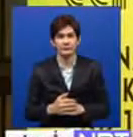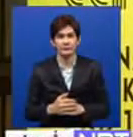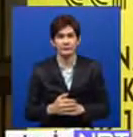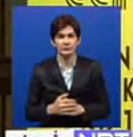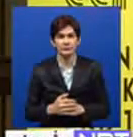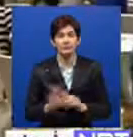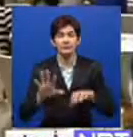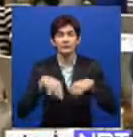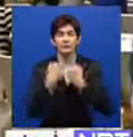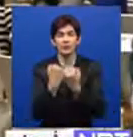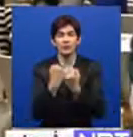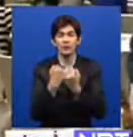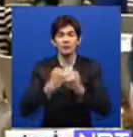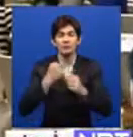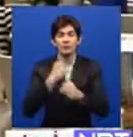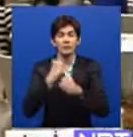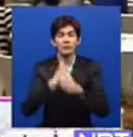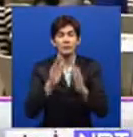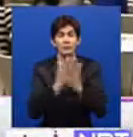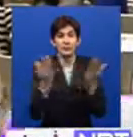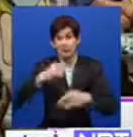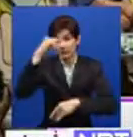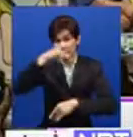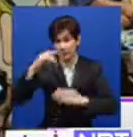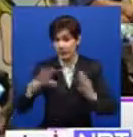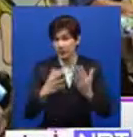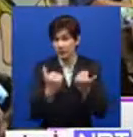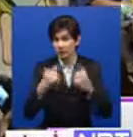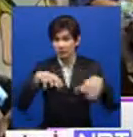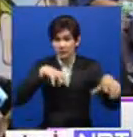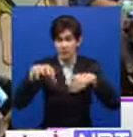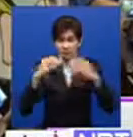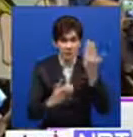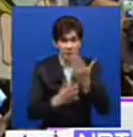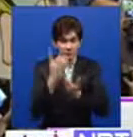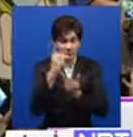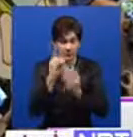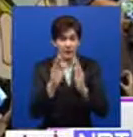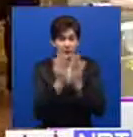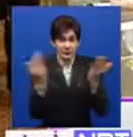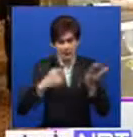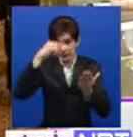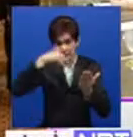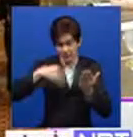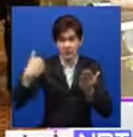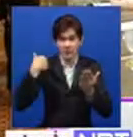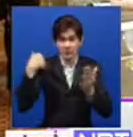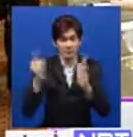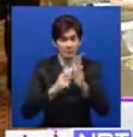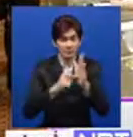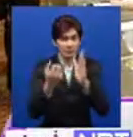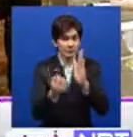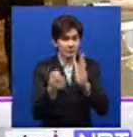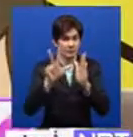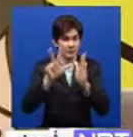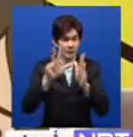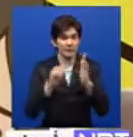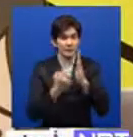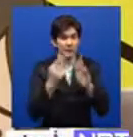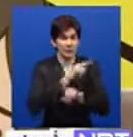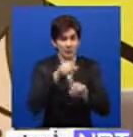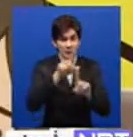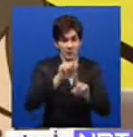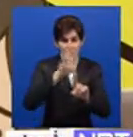สมาคมผู้จัดพิมพ์และผู้จำหน่ายหนังสือแห่งประเทศไทยเตรียมจัดงานสัปดาห์หนังสือแห่งชาติและสัปดาห์หนังสือนานาชาติครั้งที่13งานเริ่มระห